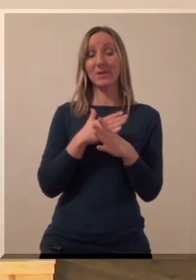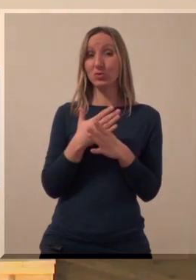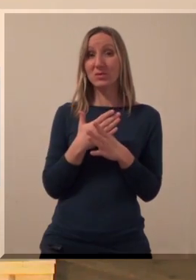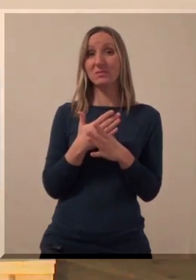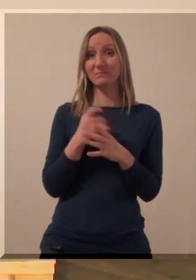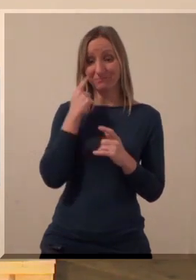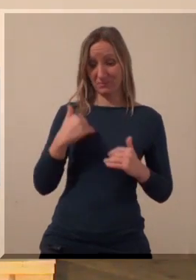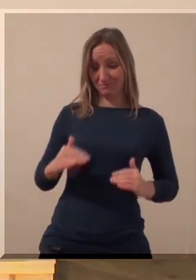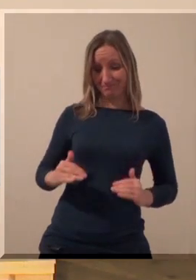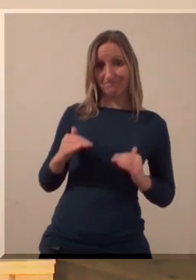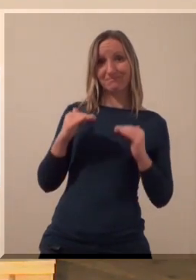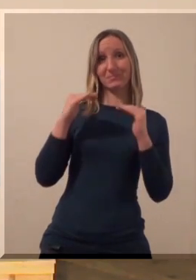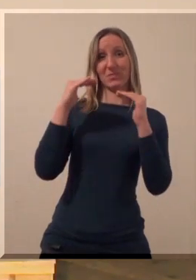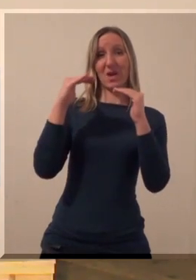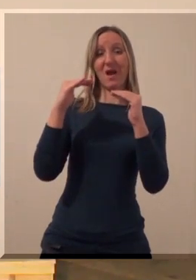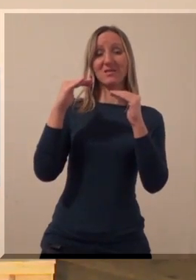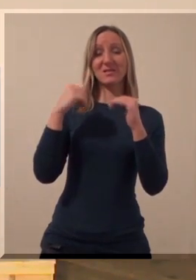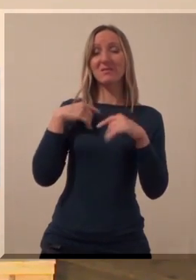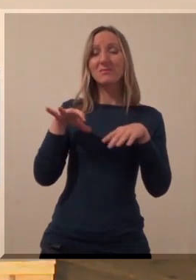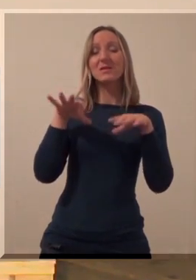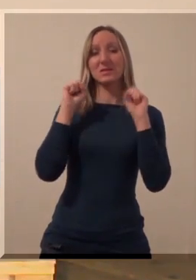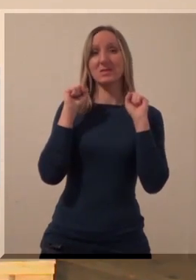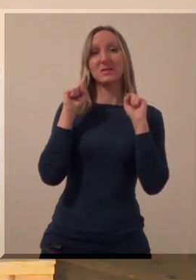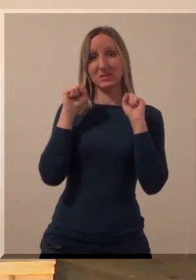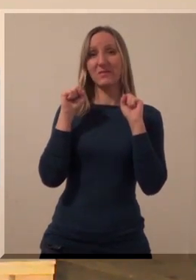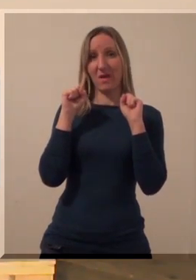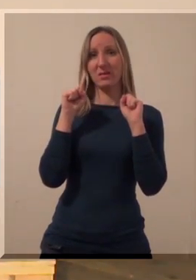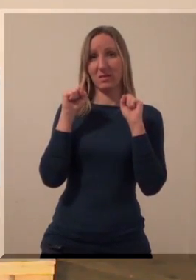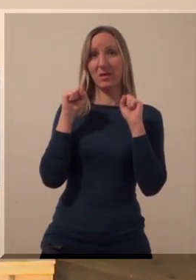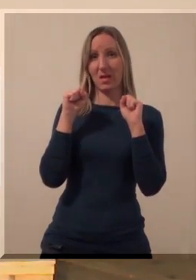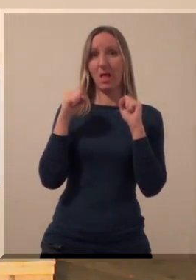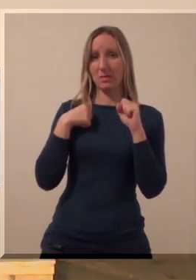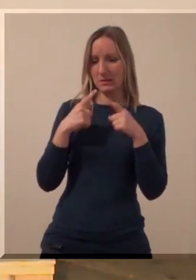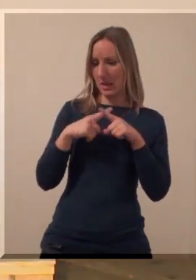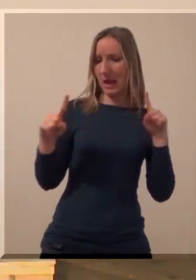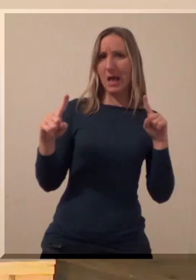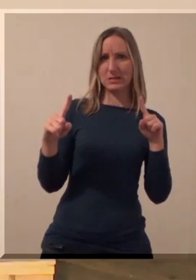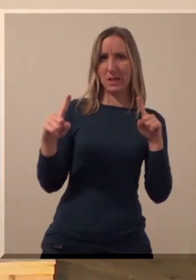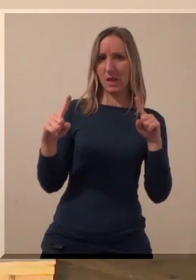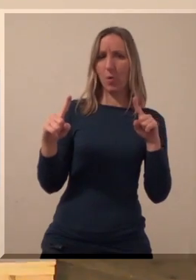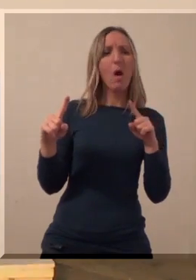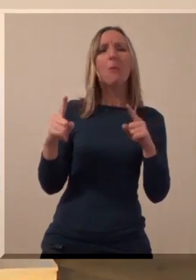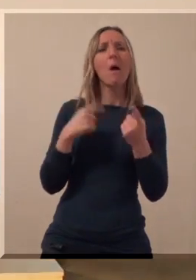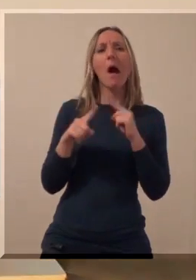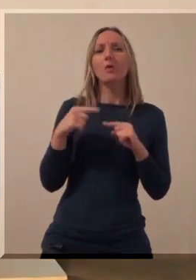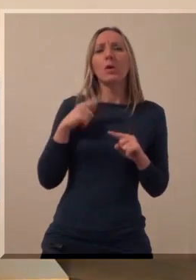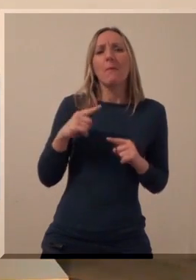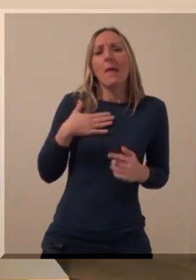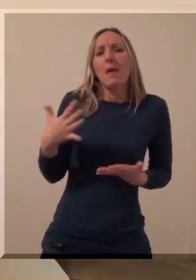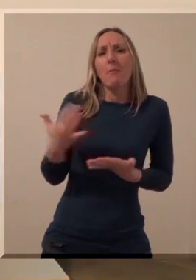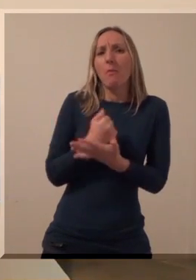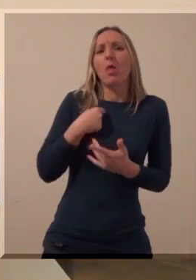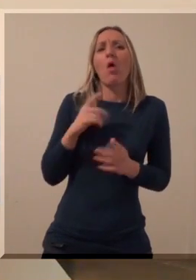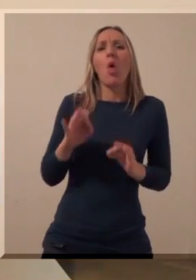Međutim, odrastajući, shvatila sam da se ipak negde kao razlikuju, iako nikad nisam dala da me to